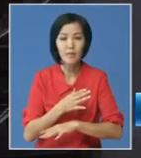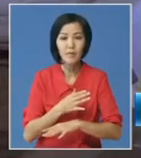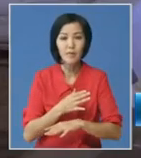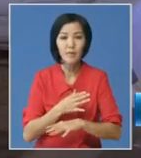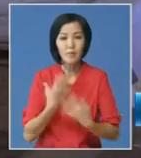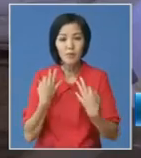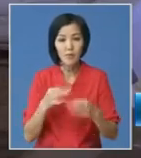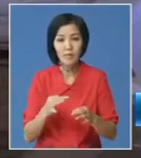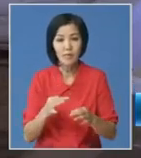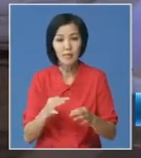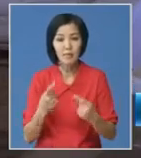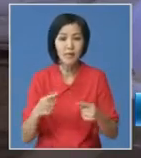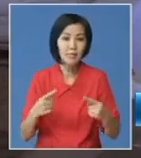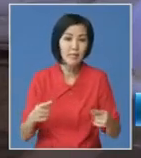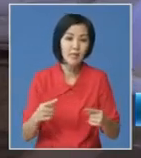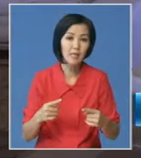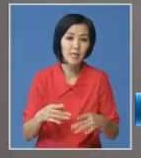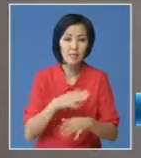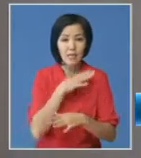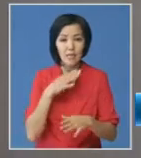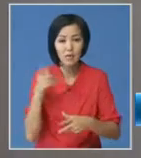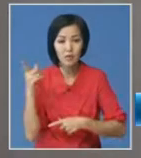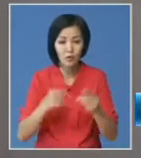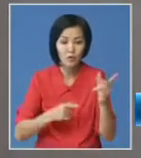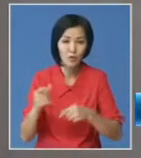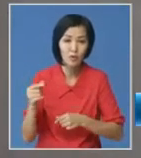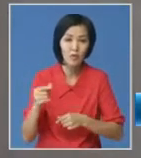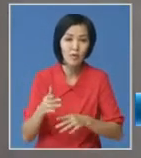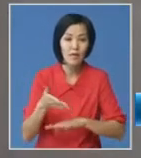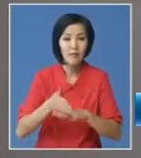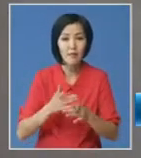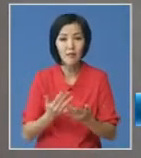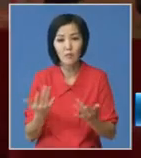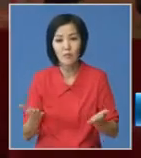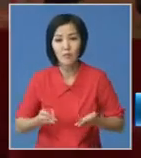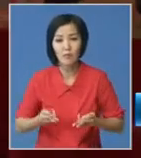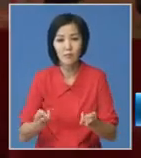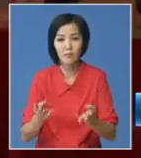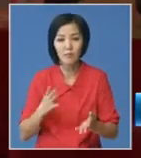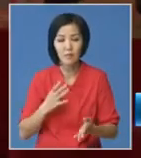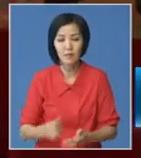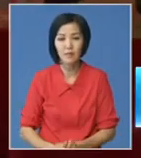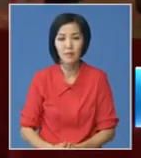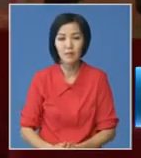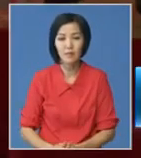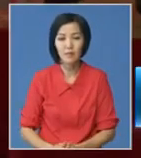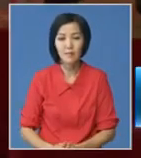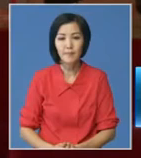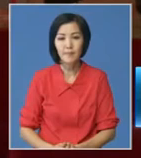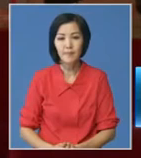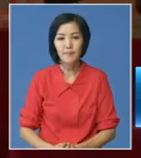тігіншіліктен бөлек ет сүт өнімдерін дайындайды, нан пісіреді. Өнер барларға да жұмыс табылған. Колонияда бүкіл